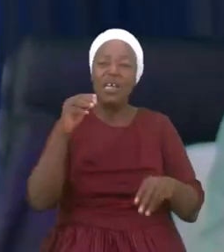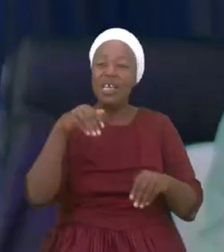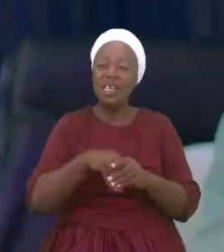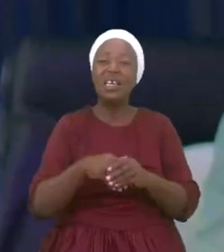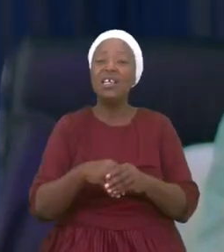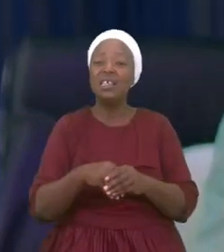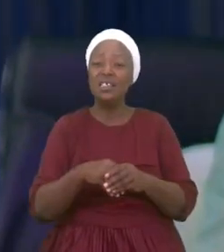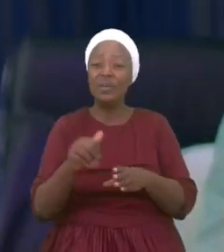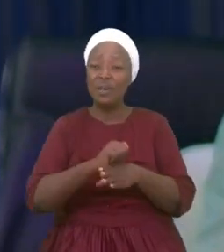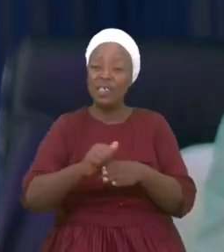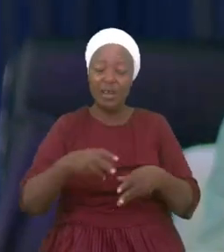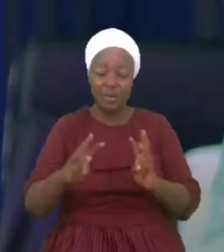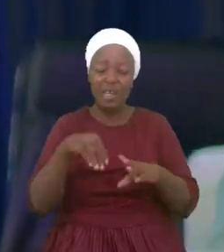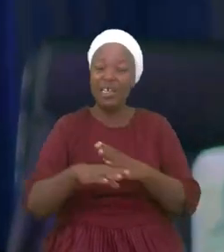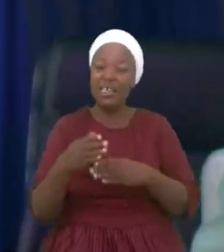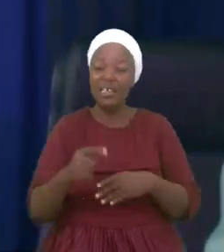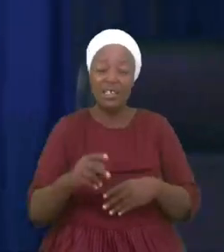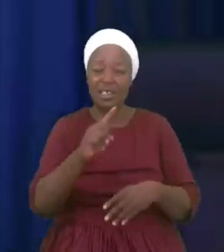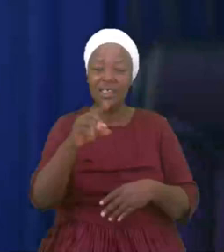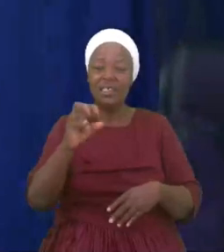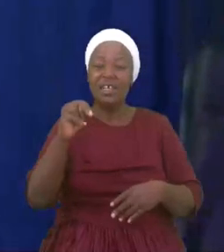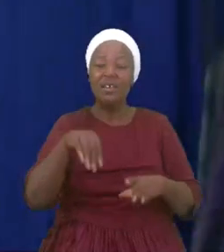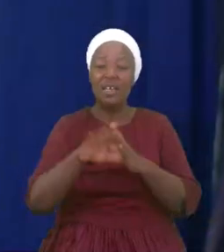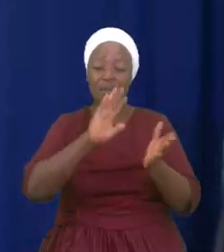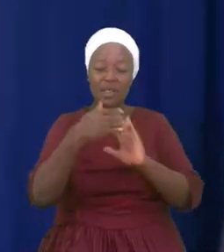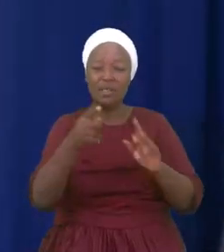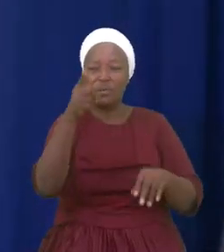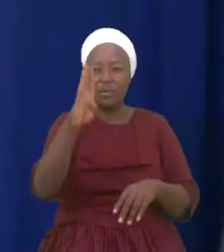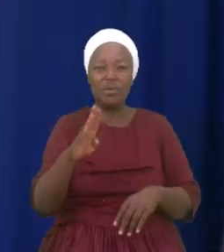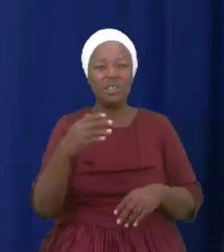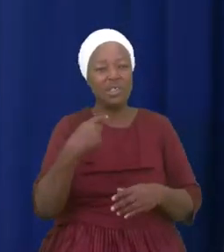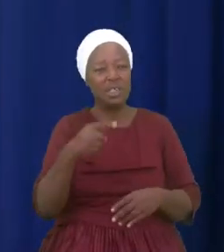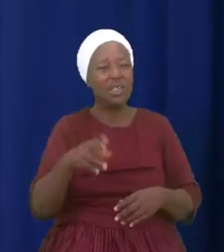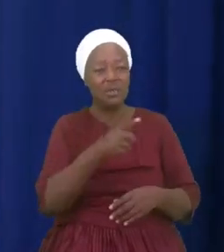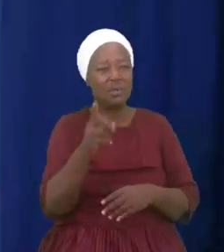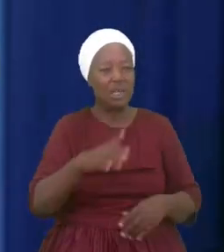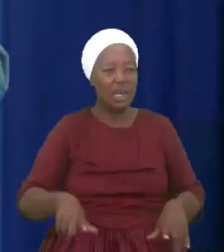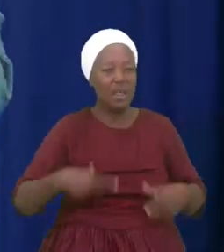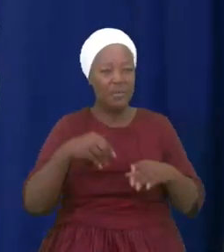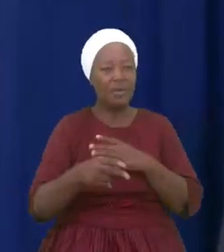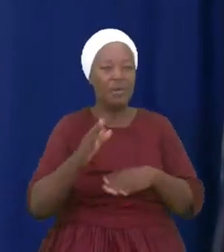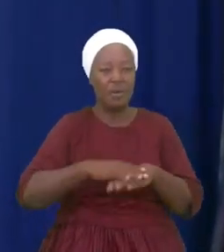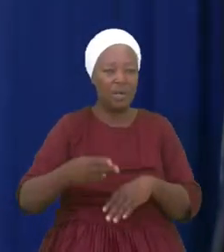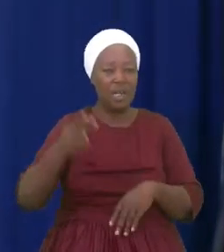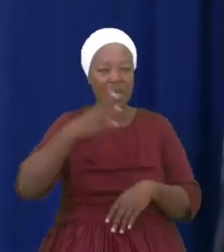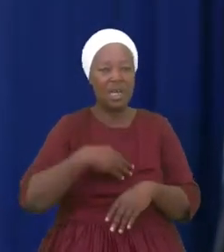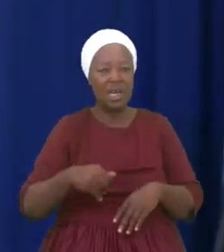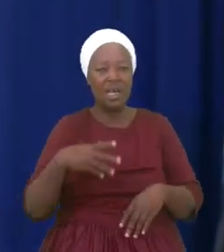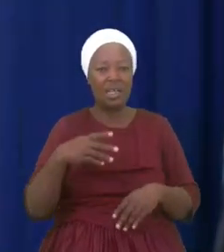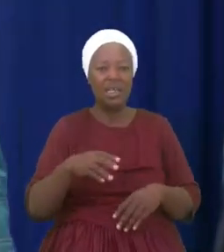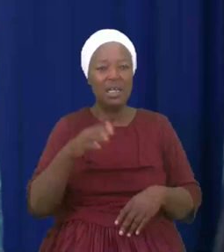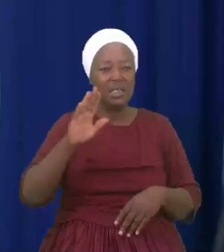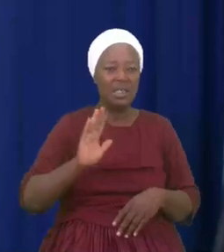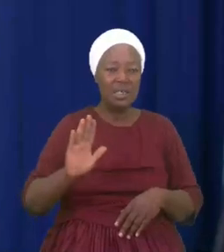chaud de façon pratique demeure habite à Sion devant Dieu celui-là